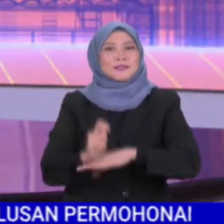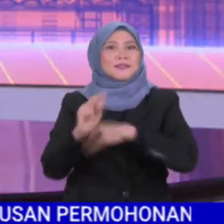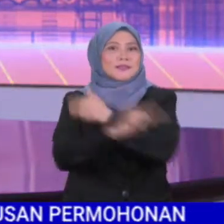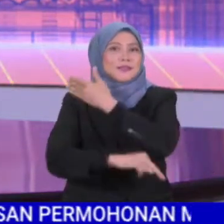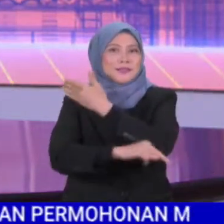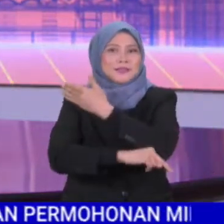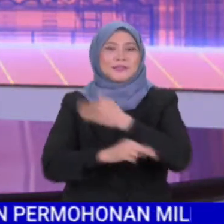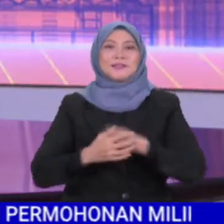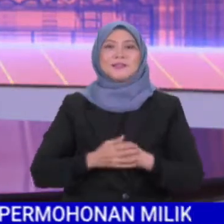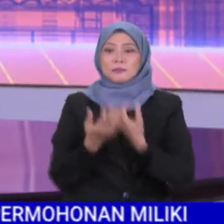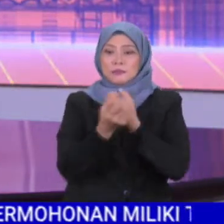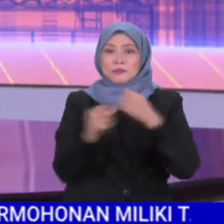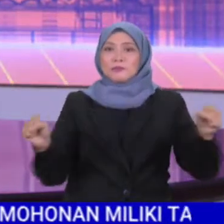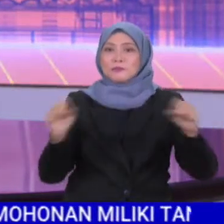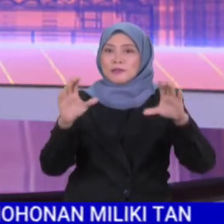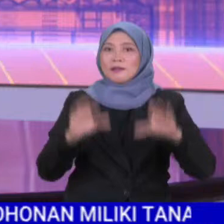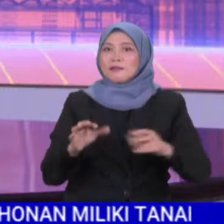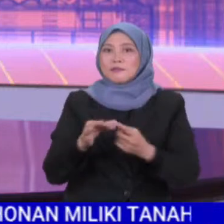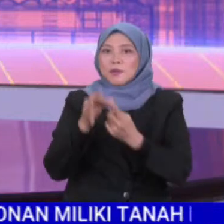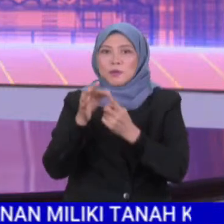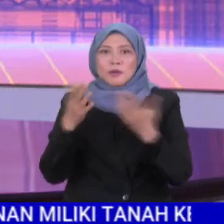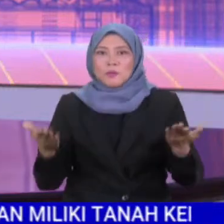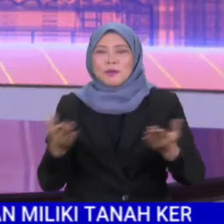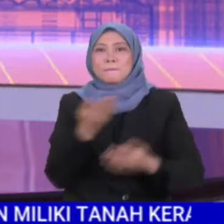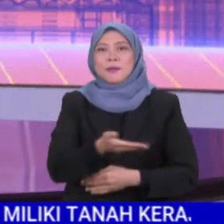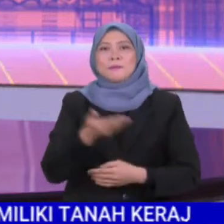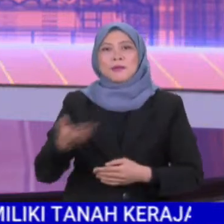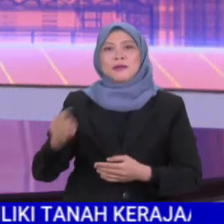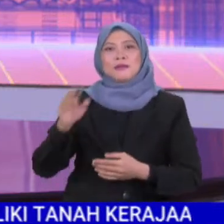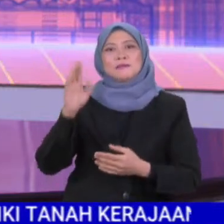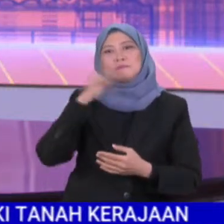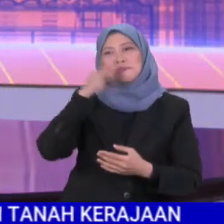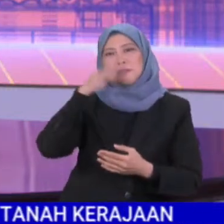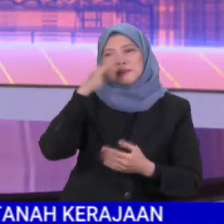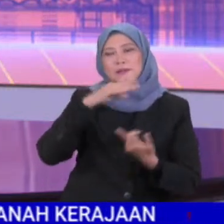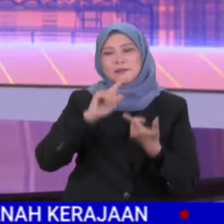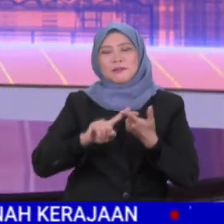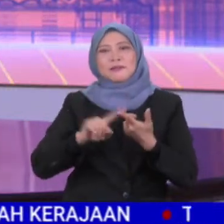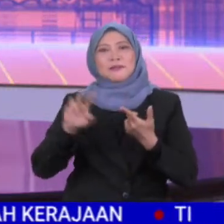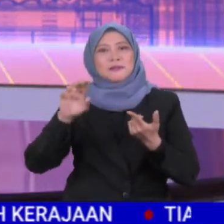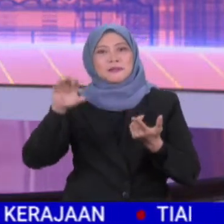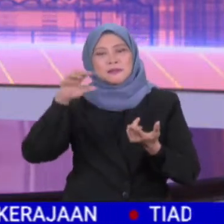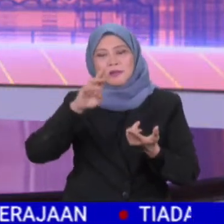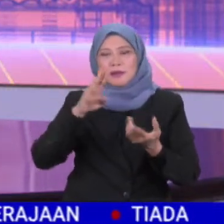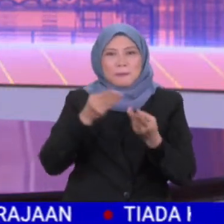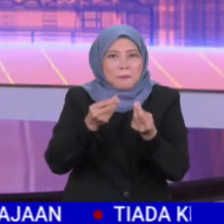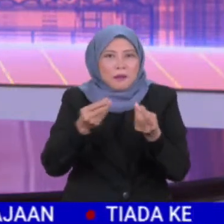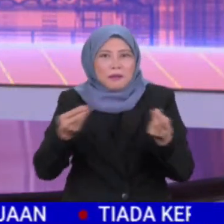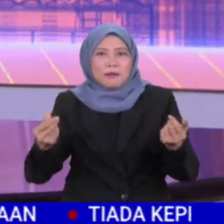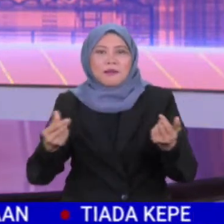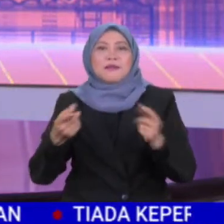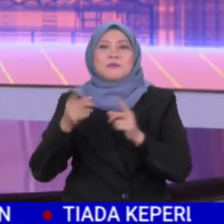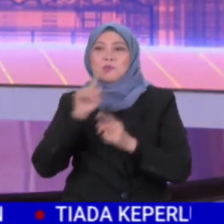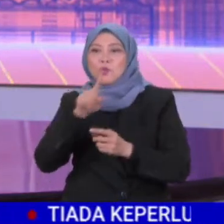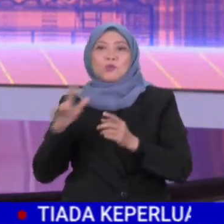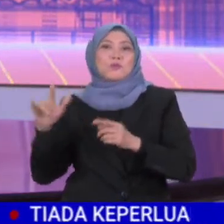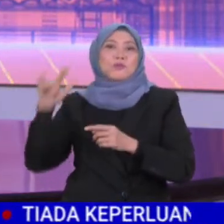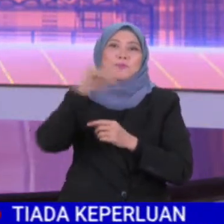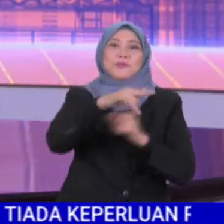negeri. Bagi menyiapkan juara istimewa berkenaan, barang mentah seperti belacan dan rempas ratus diterbangkan dari